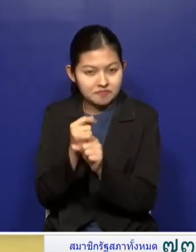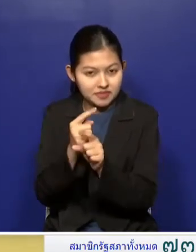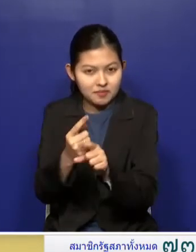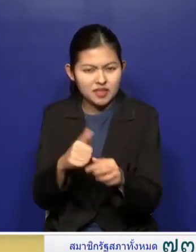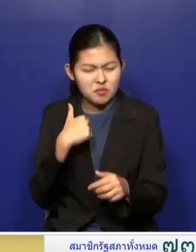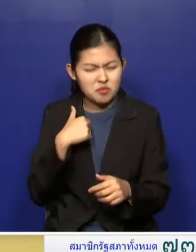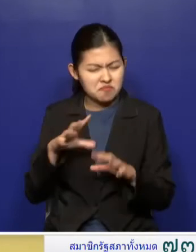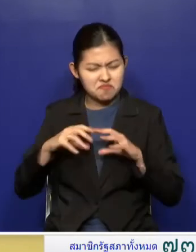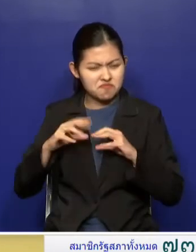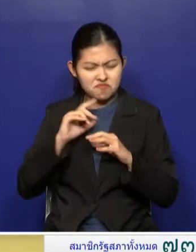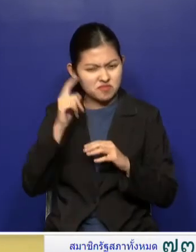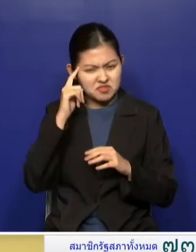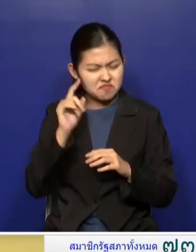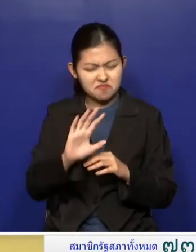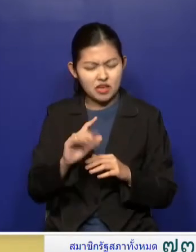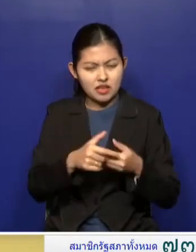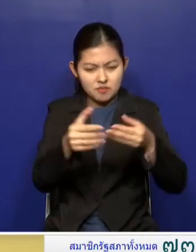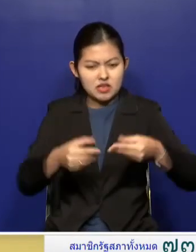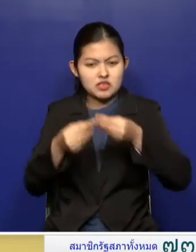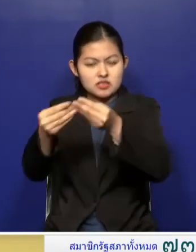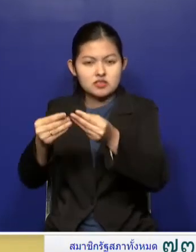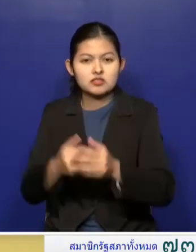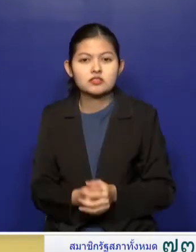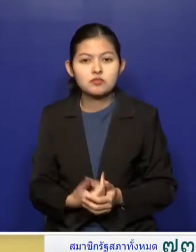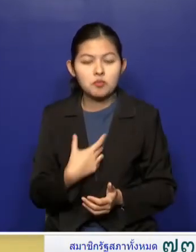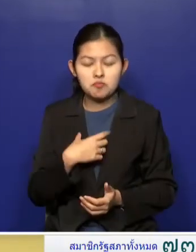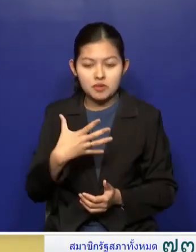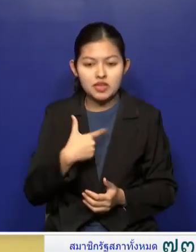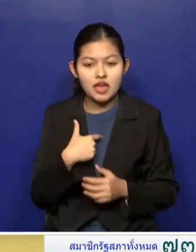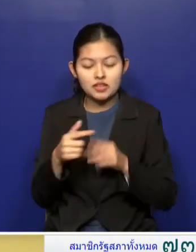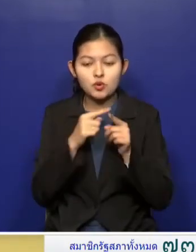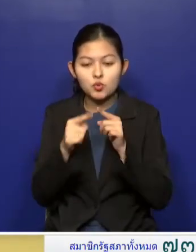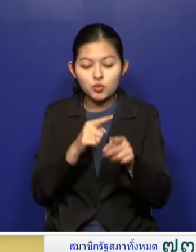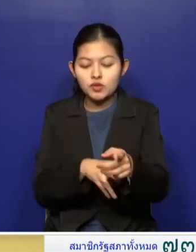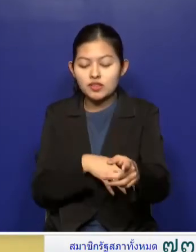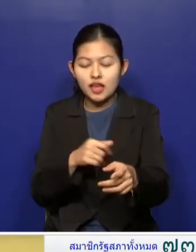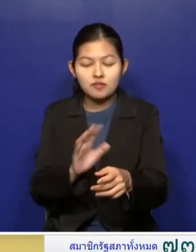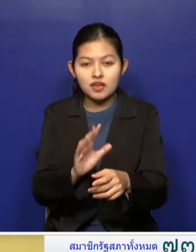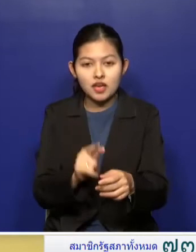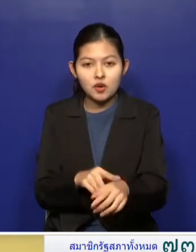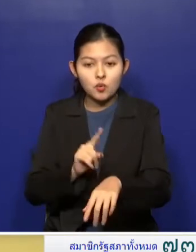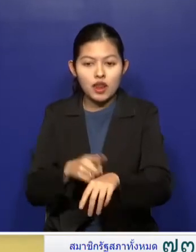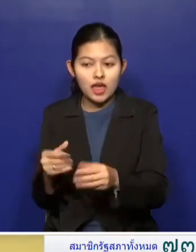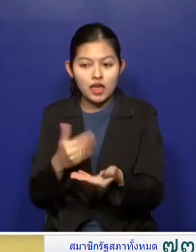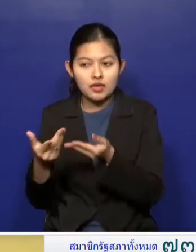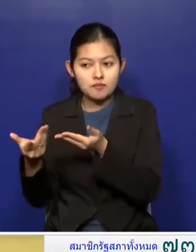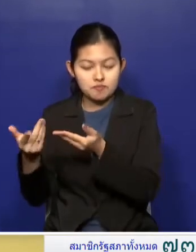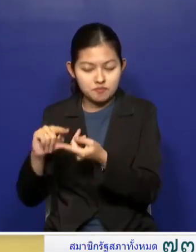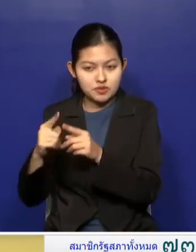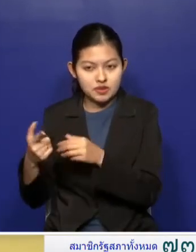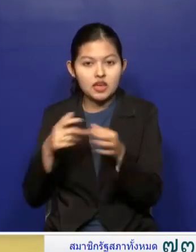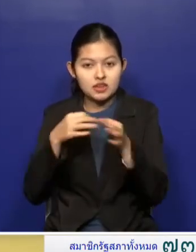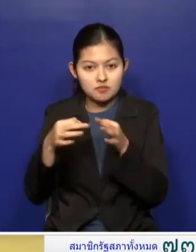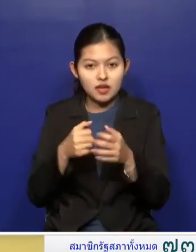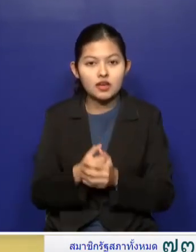สำคัญที่สุดเพื่อนพูดได้น่าฟังมากผมเสียดายไม่อยากจะกินเวลาเพื่อนการไปยื่นตีความเนี่ยให้ได้คำนึงนะครับ